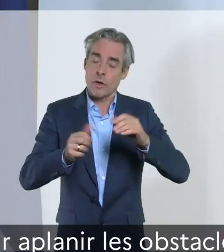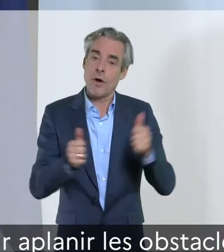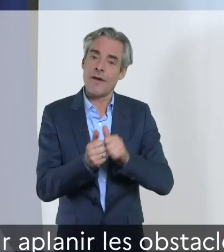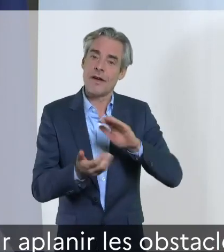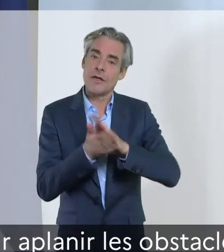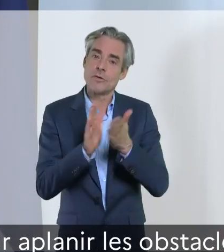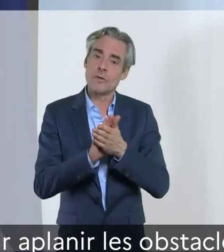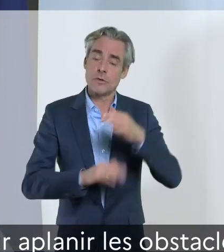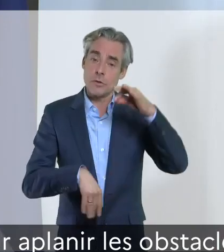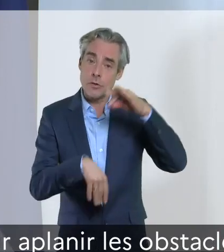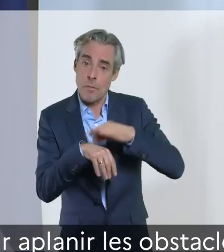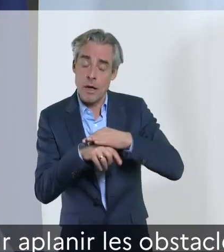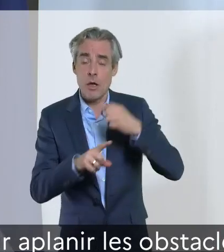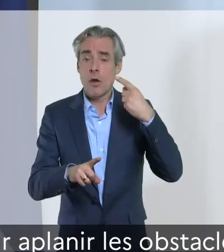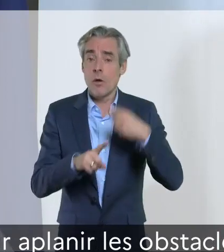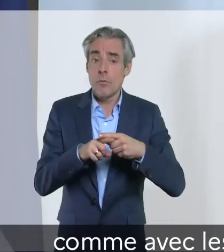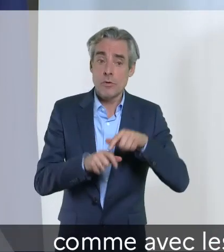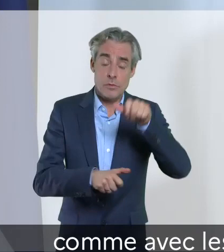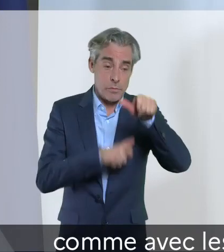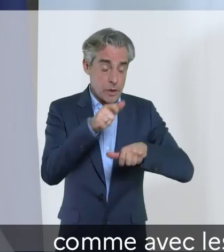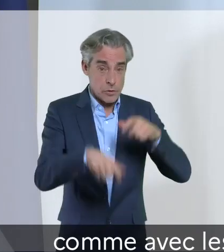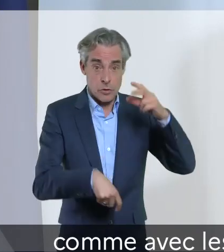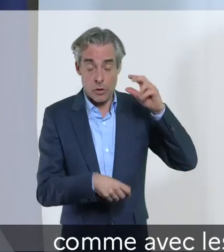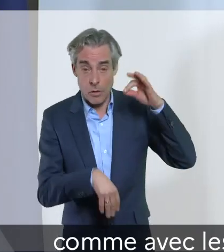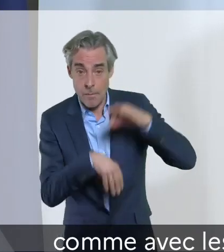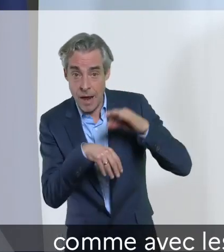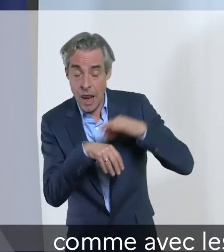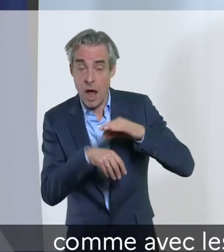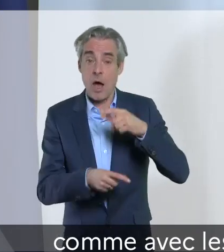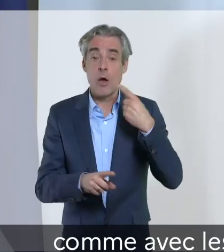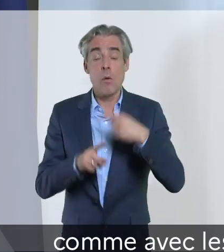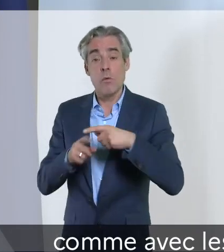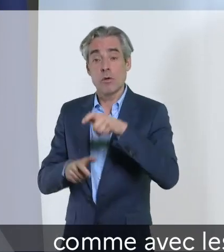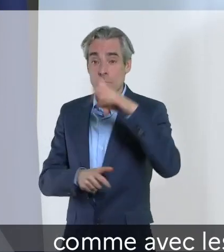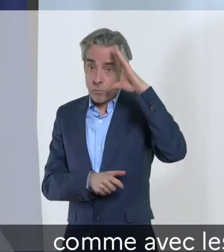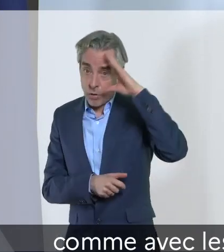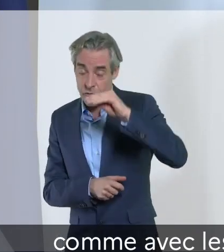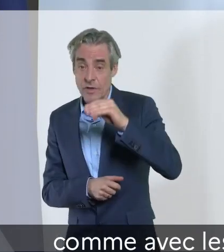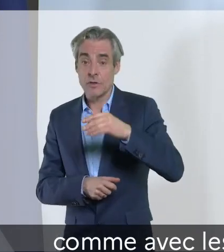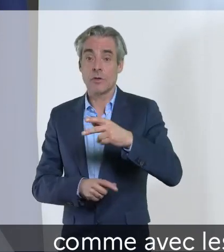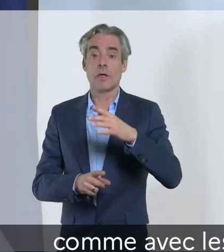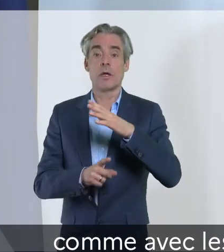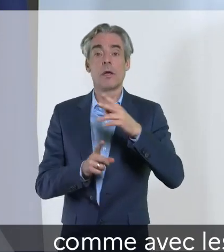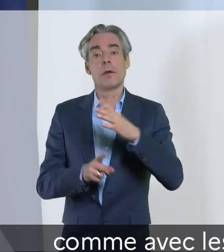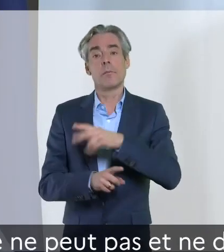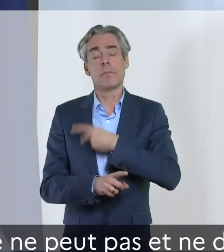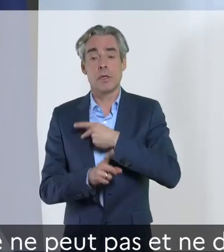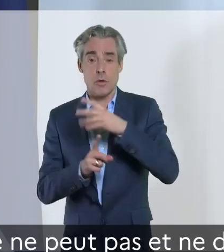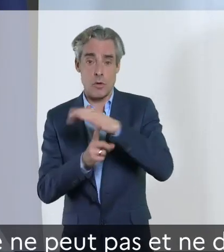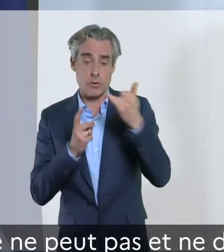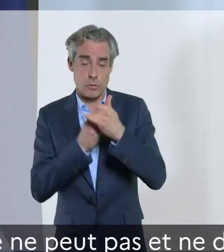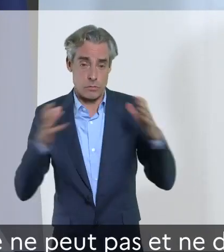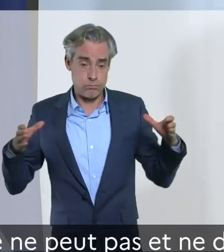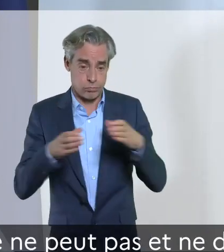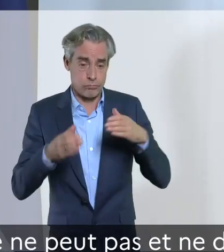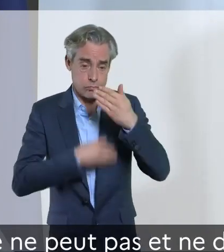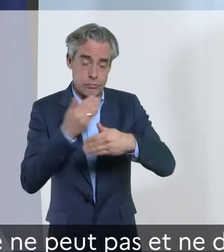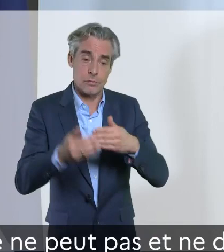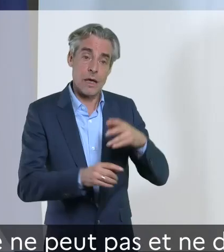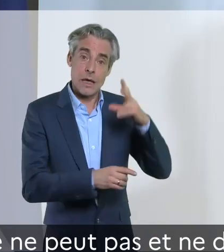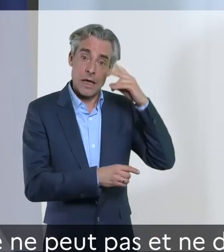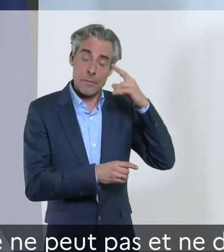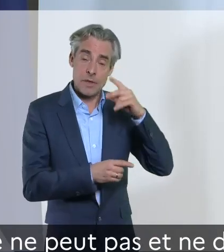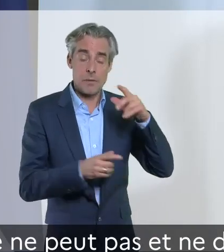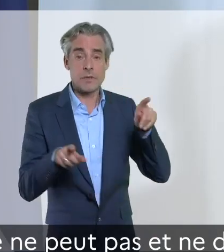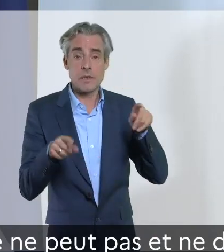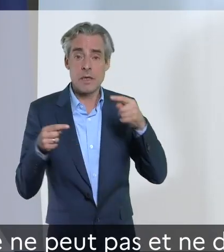concrètement avec les associations de patients comme avec les parties prenantes des domaines sanitaires et médico-sociaux. L'épilepsie ne peut